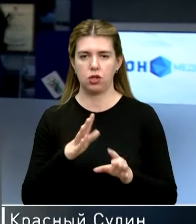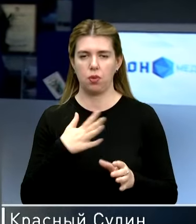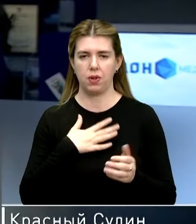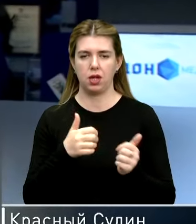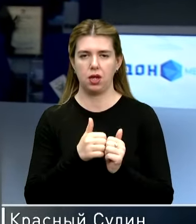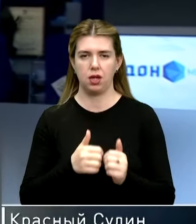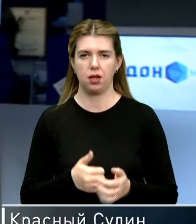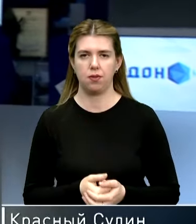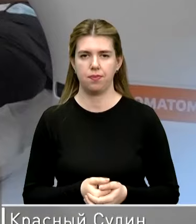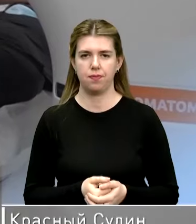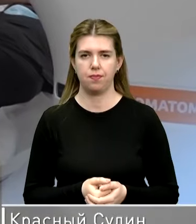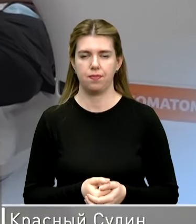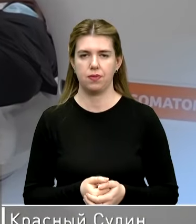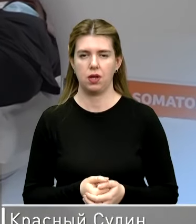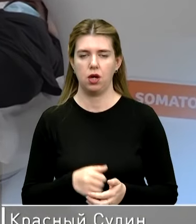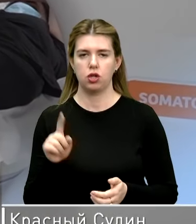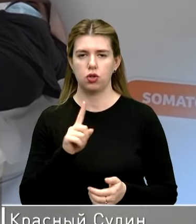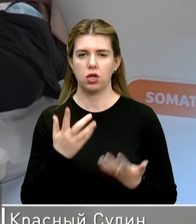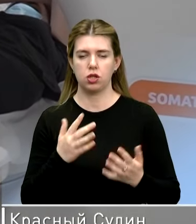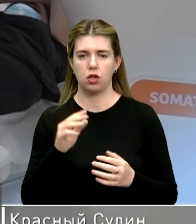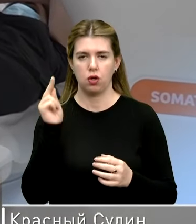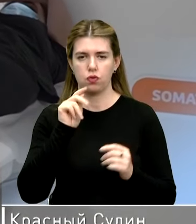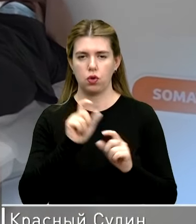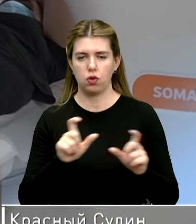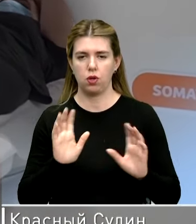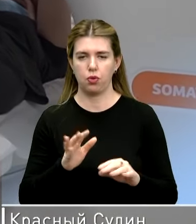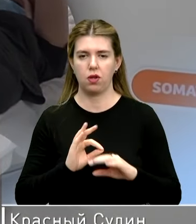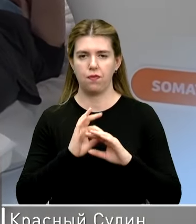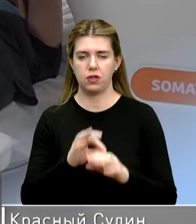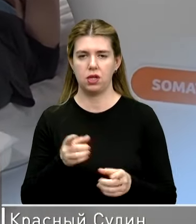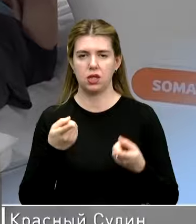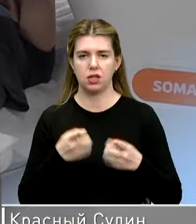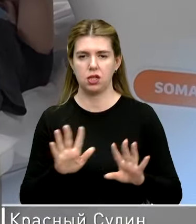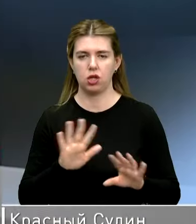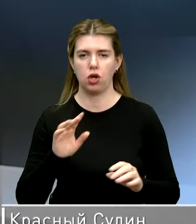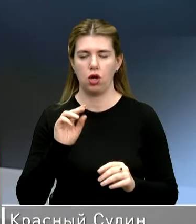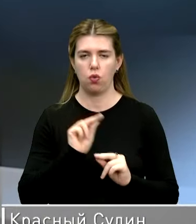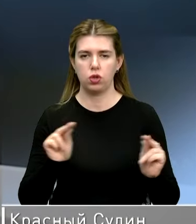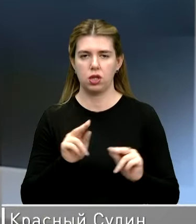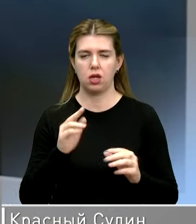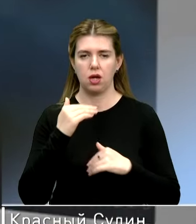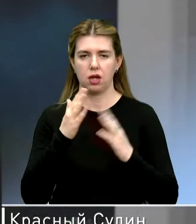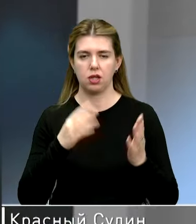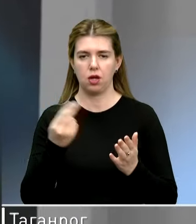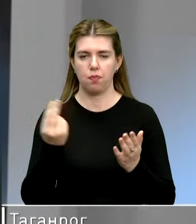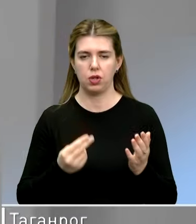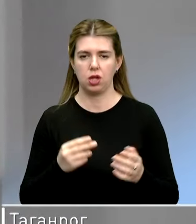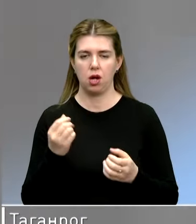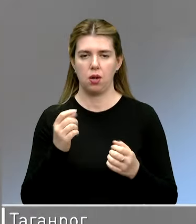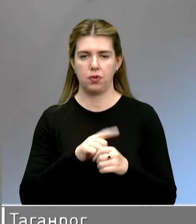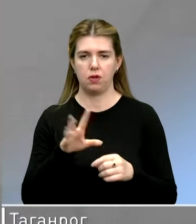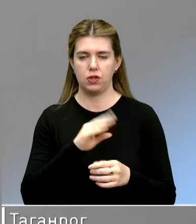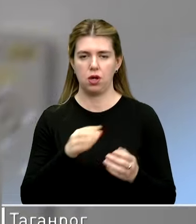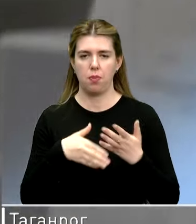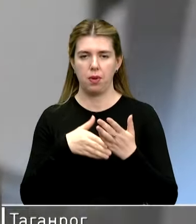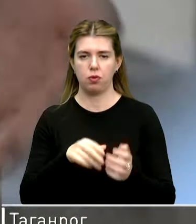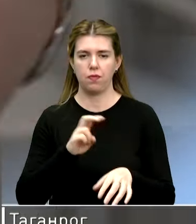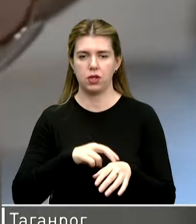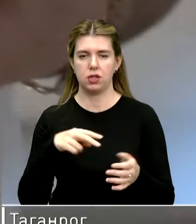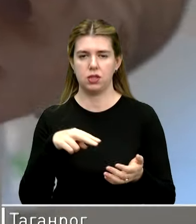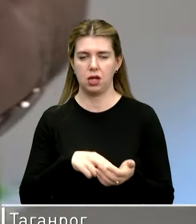Алина Цыбанева. А что, если уроки в школах будут вести не настоящие учителя, картины напишут машины, а помощником